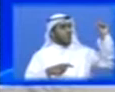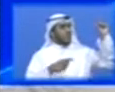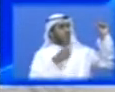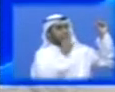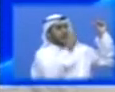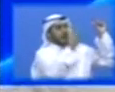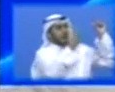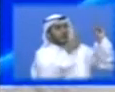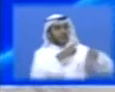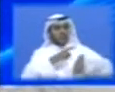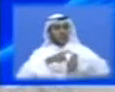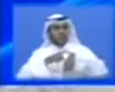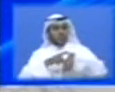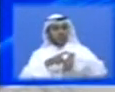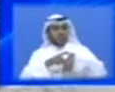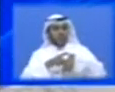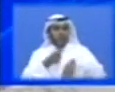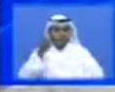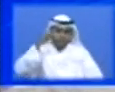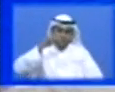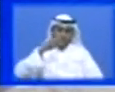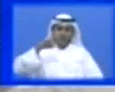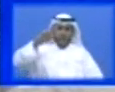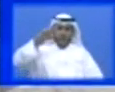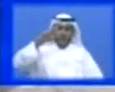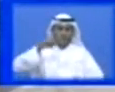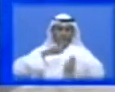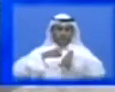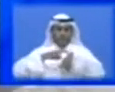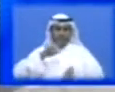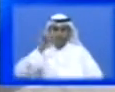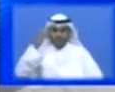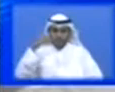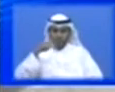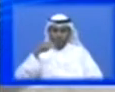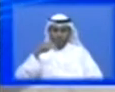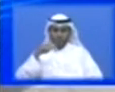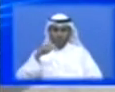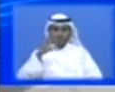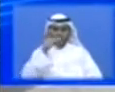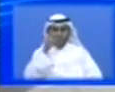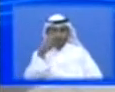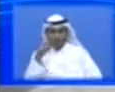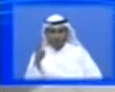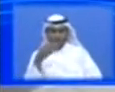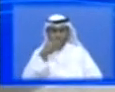الساعة 7:30 من مساء يوم غد الأحد 29 من رمضان